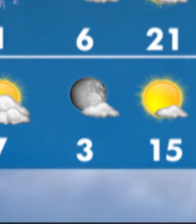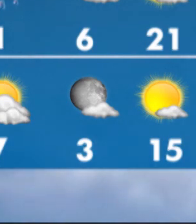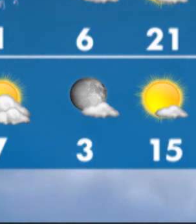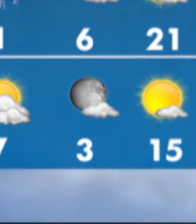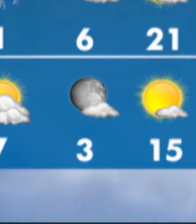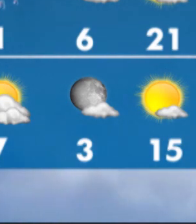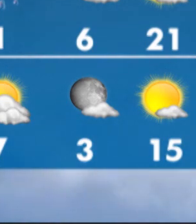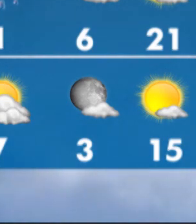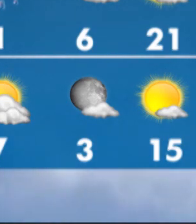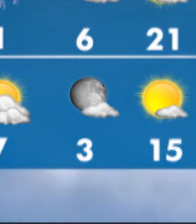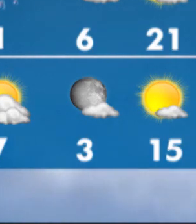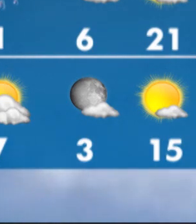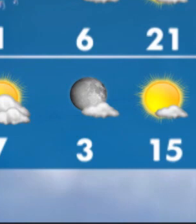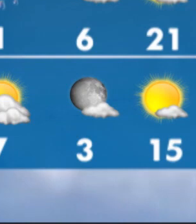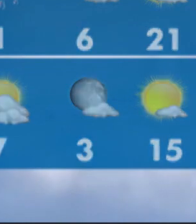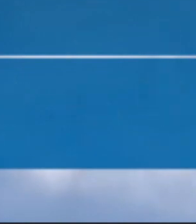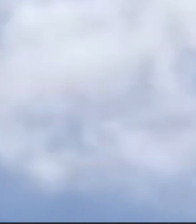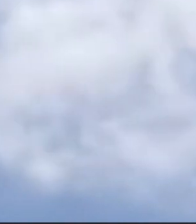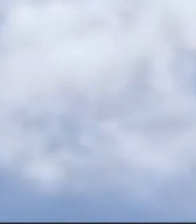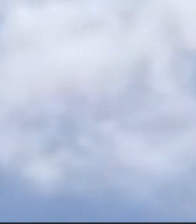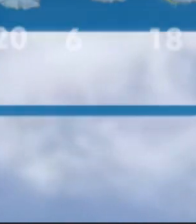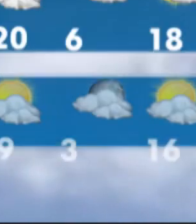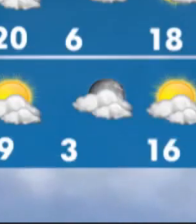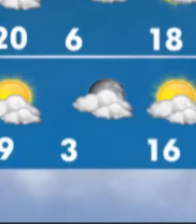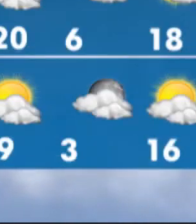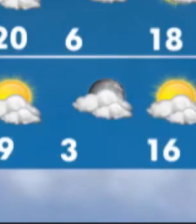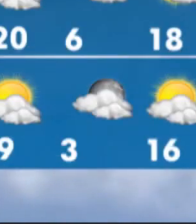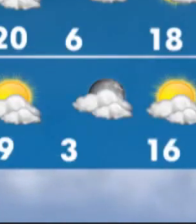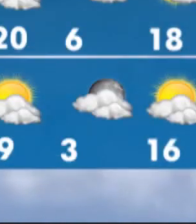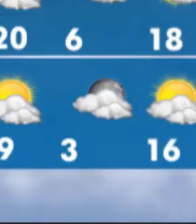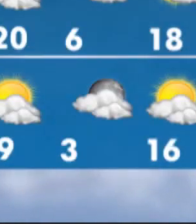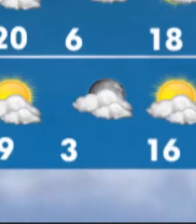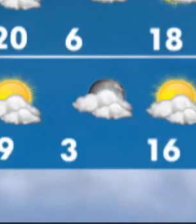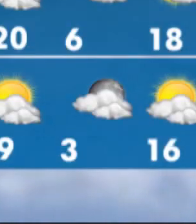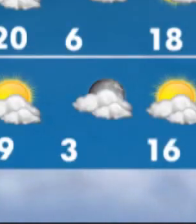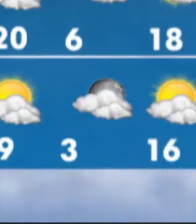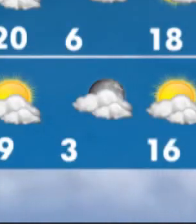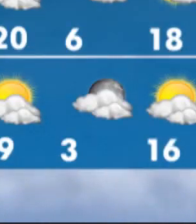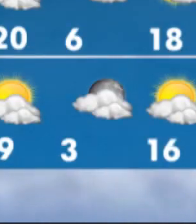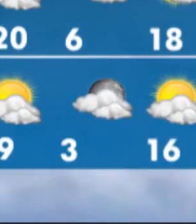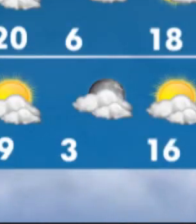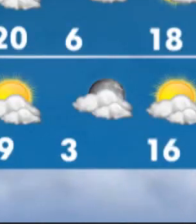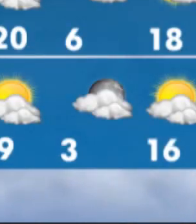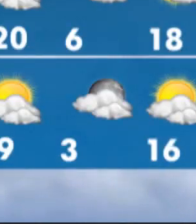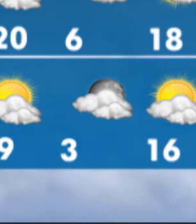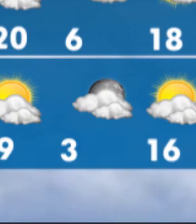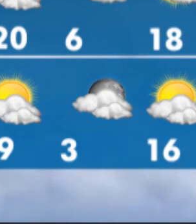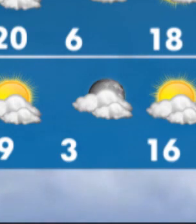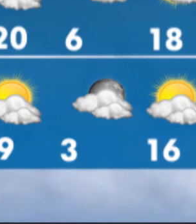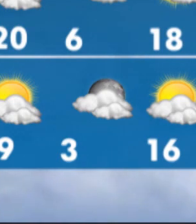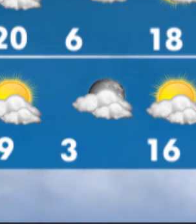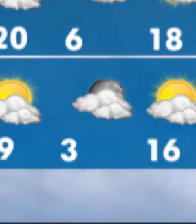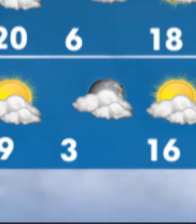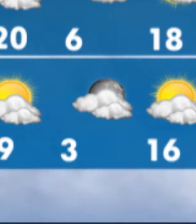дулаан, Алтай шөндөө 2 өдөртөө 17 градус дулаан. Захын улаастай шөндөө 3 өдөртөө 18 градус дулаан, тасан цангилч